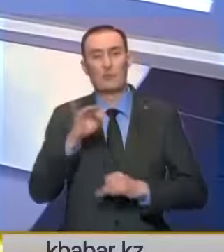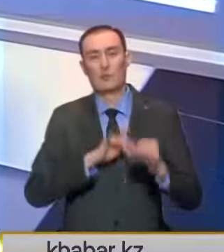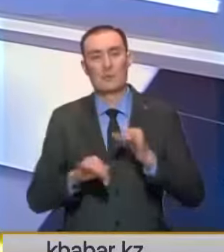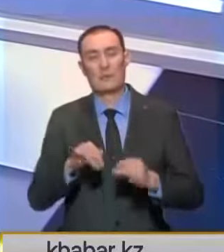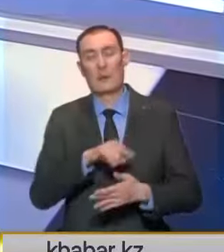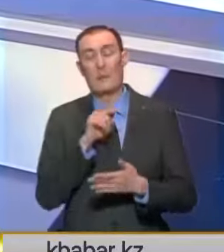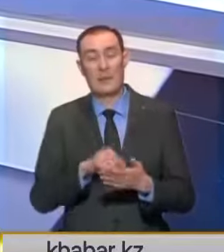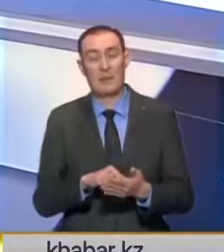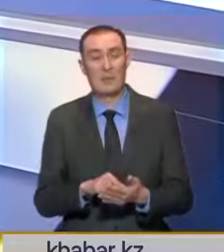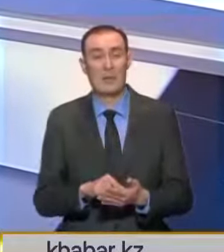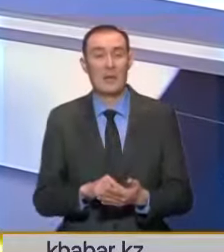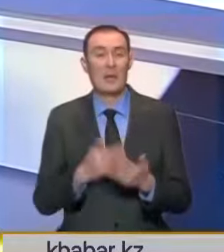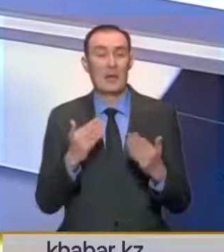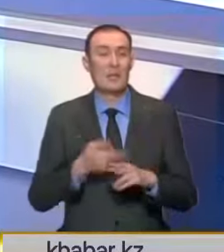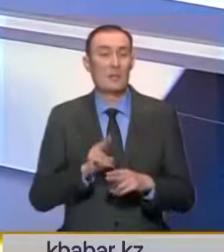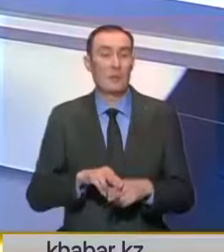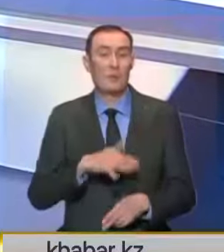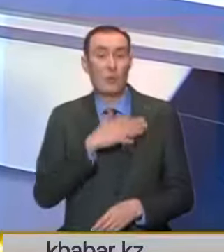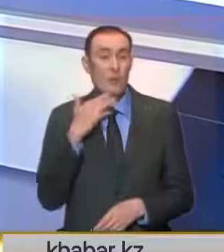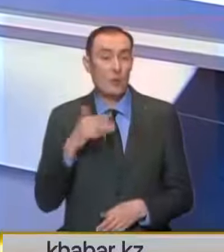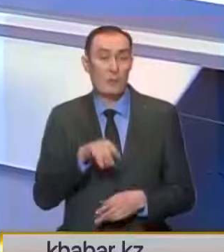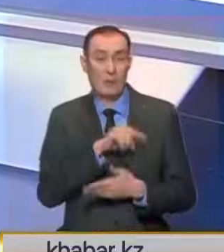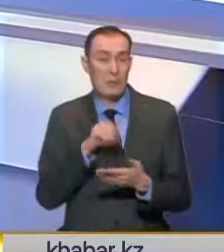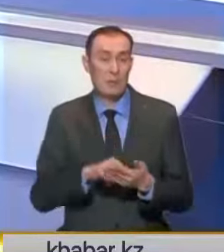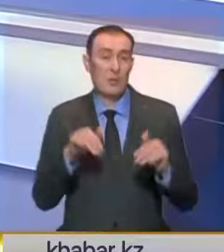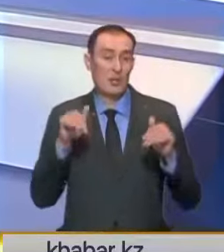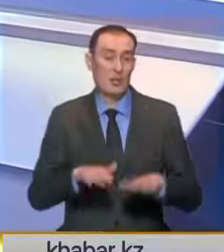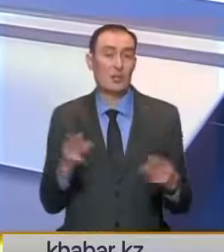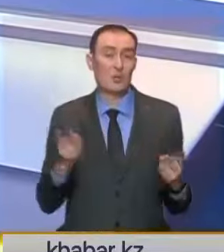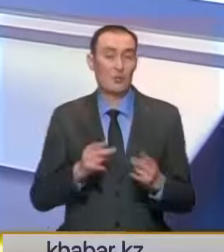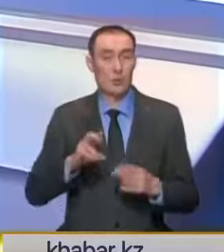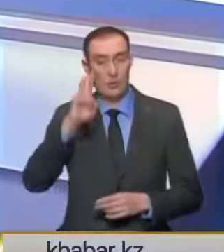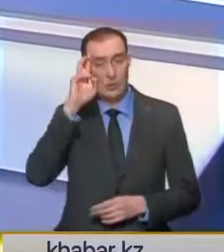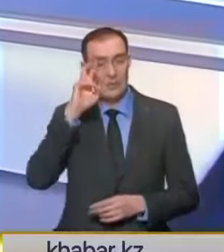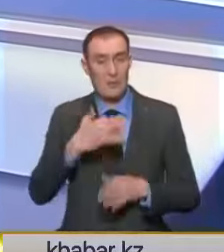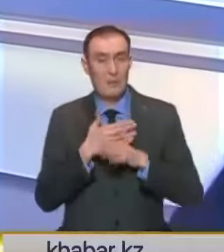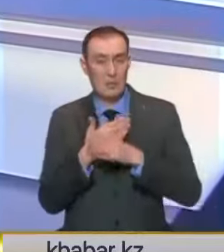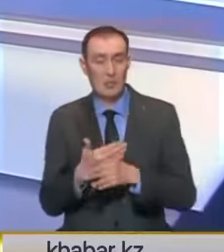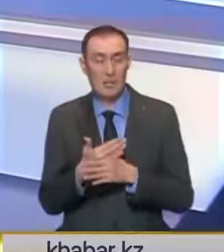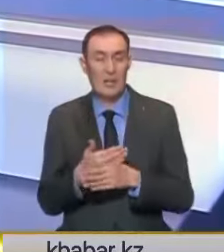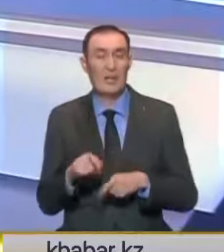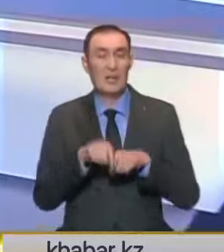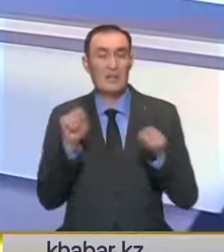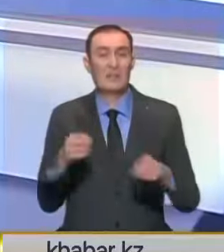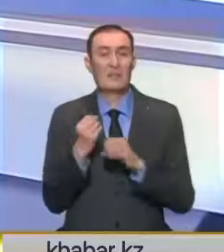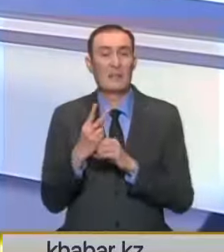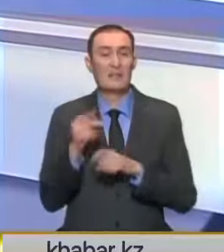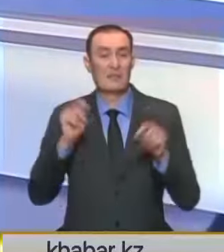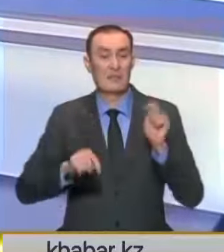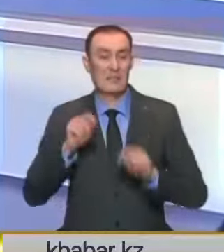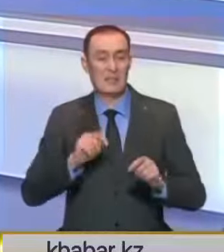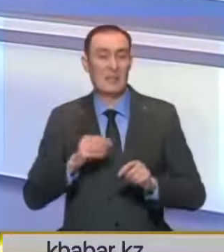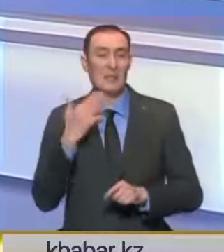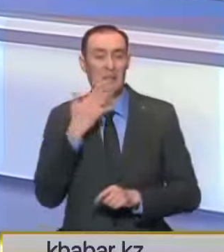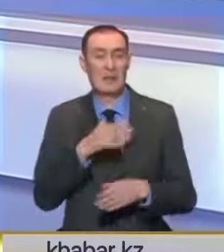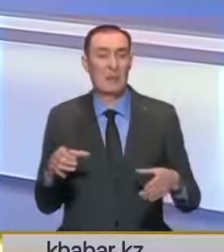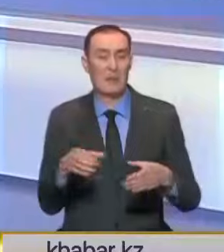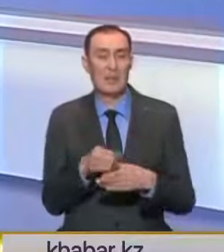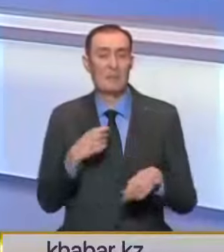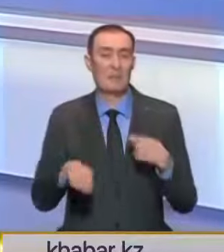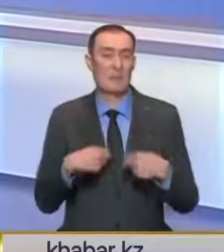свои проблемы. Последних, как оказалось, немало, и для их решения требуется государственная поддержка. На открытии 12-го съезда Национальной